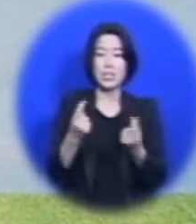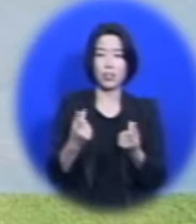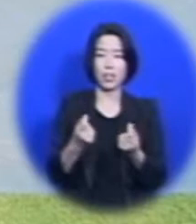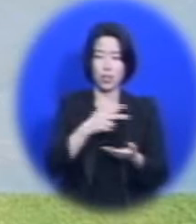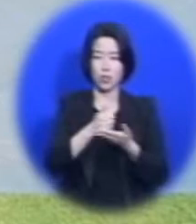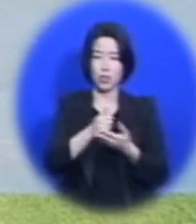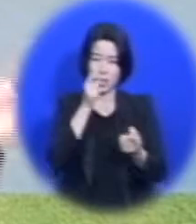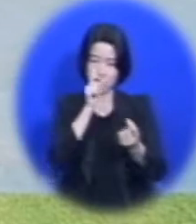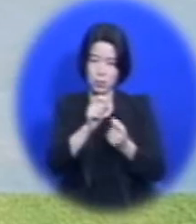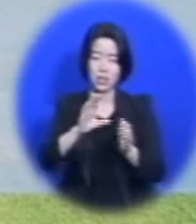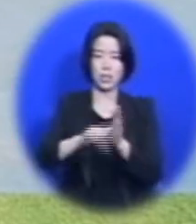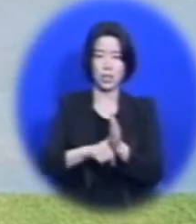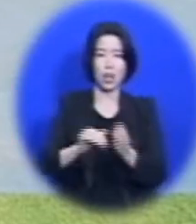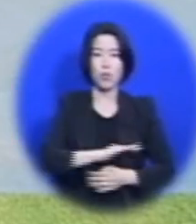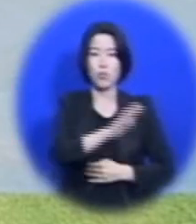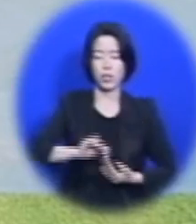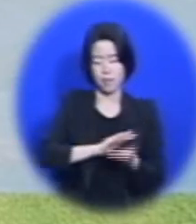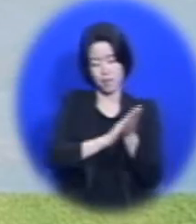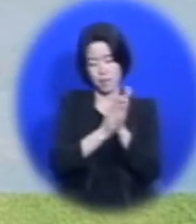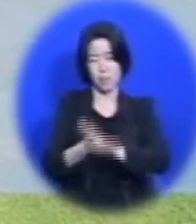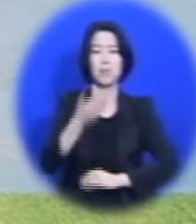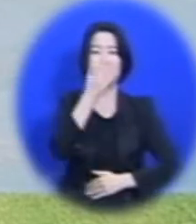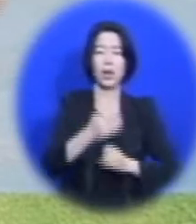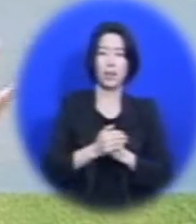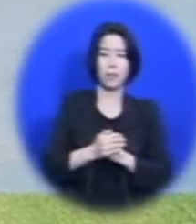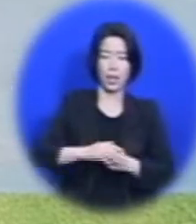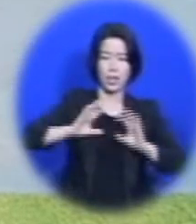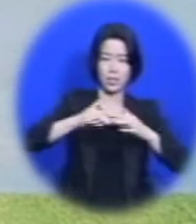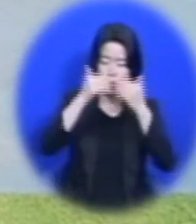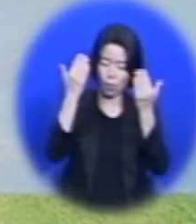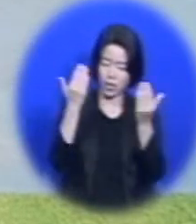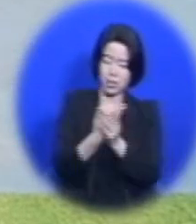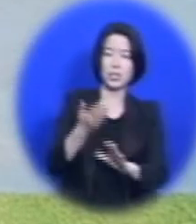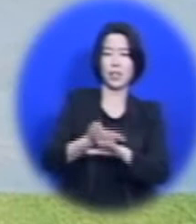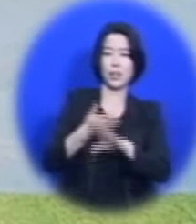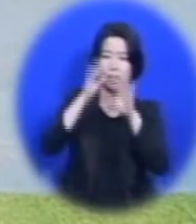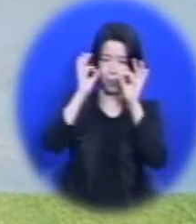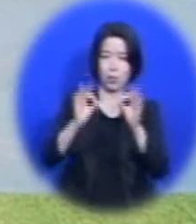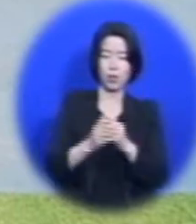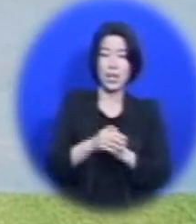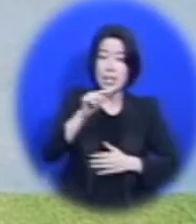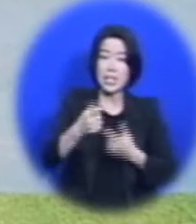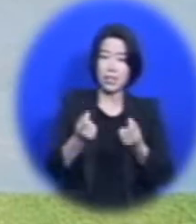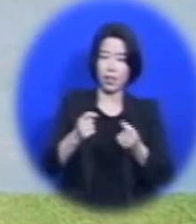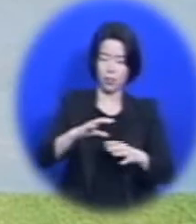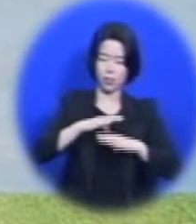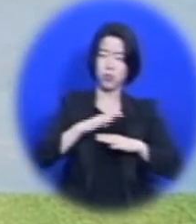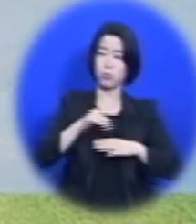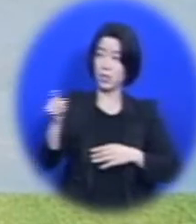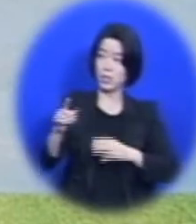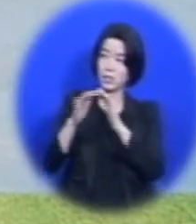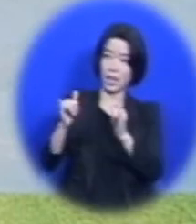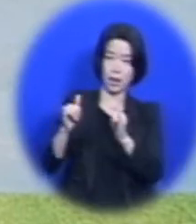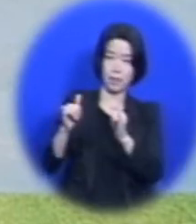때 우리는 변화되는 거예요. 세상이 완전히 달리 보이는 겁니다. 그렇게 무섭던 그 사람이